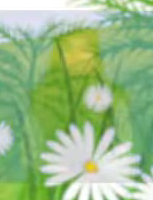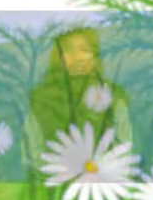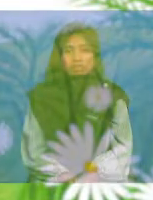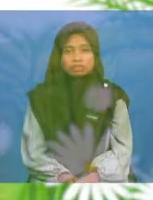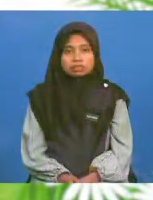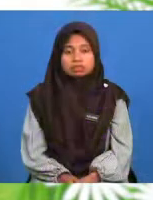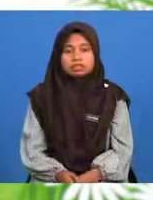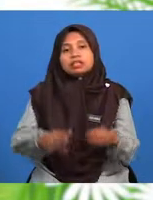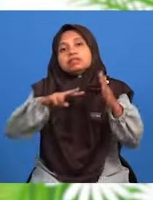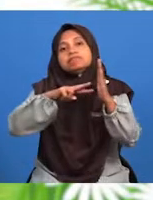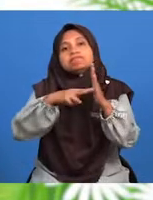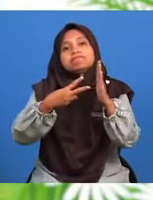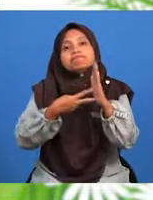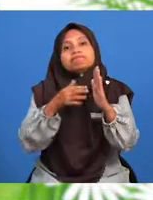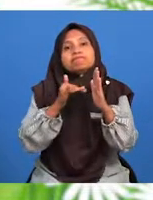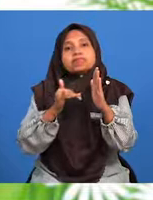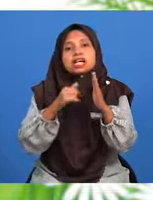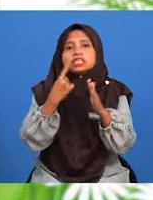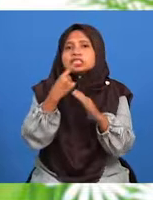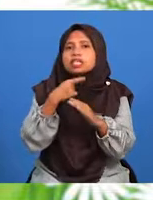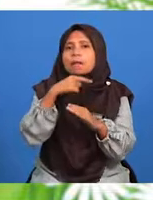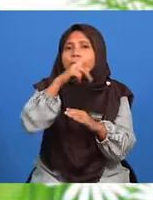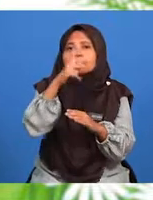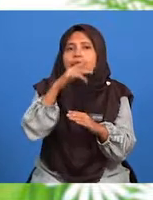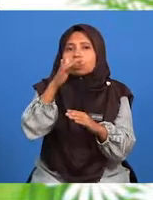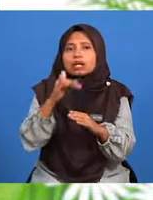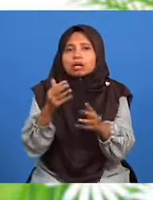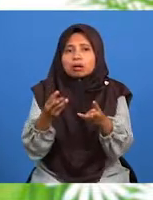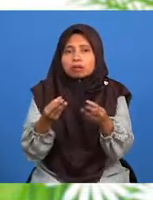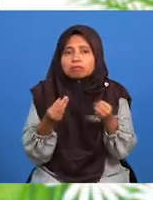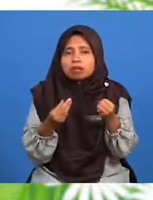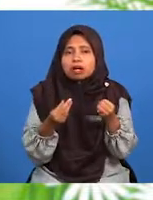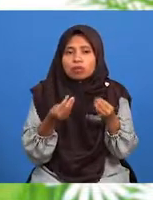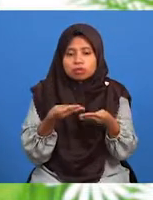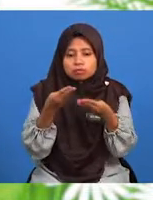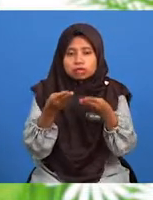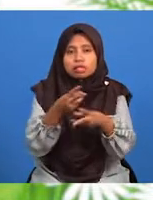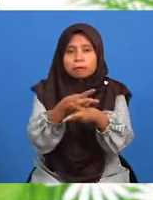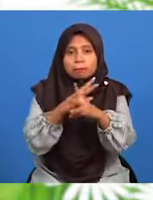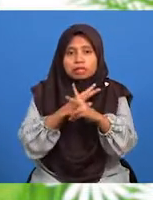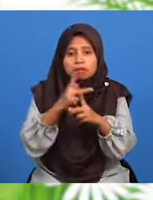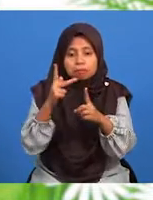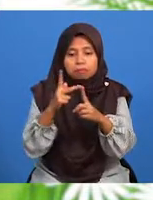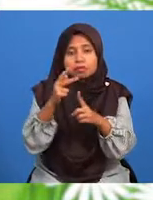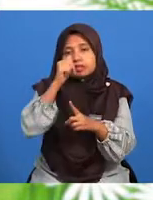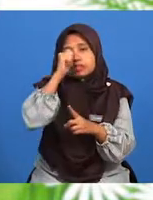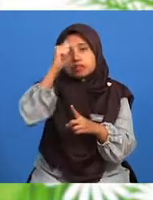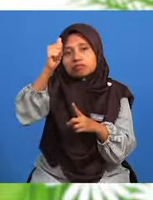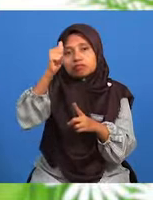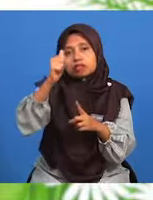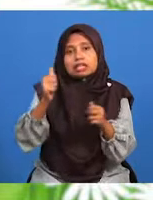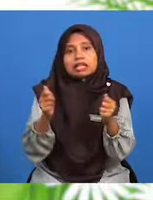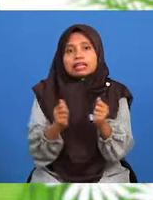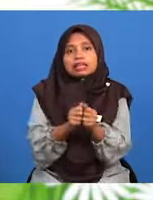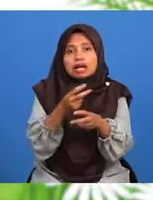كَرِيمٌ. Mafhumnya, siapakah yang mahu memberikan pinjaman kepada Allah SWT